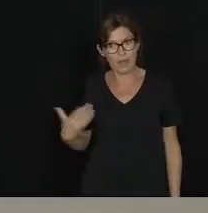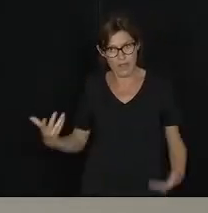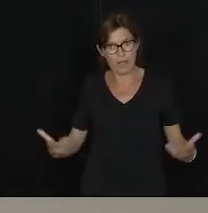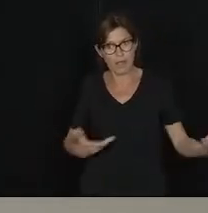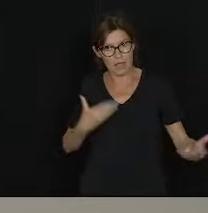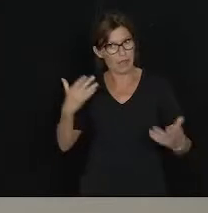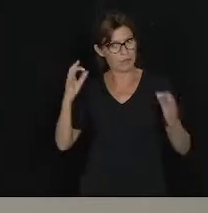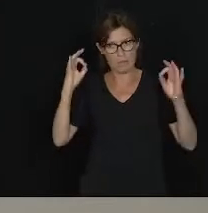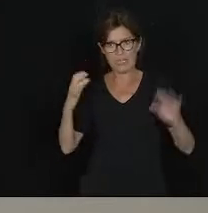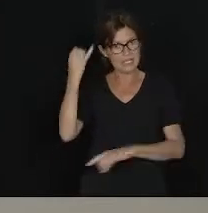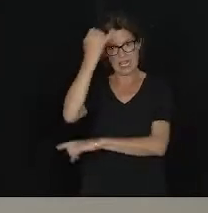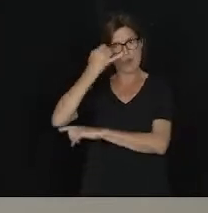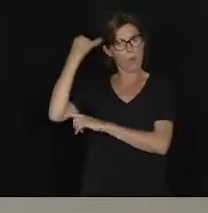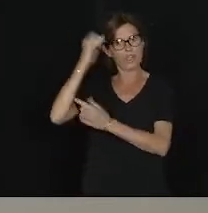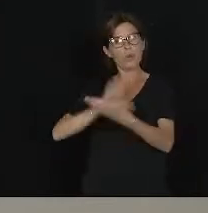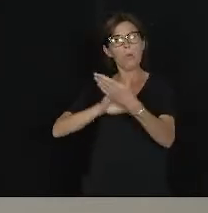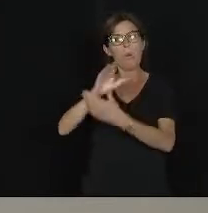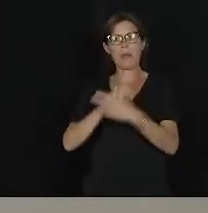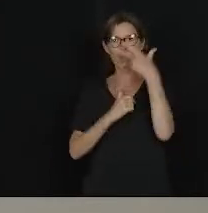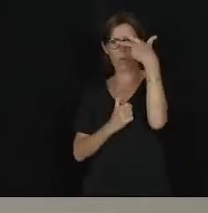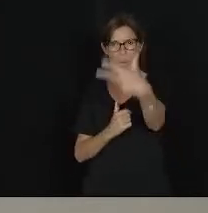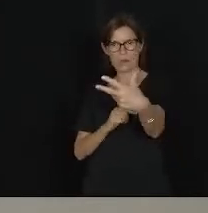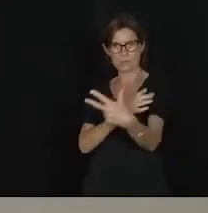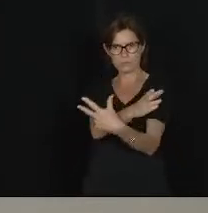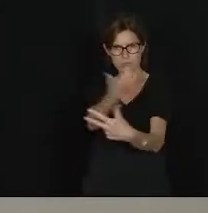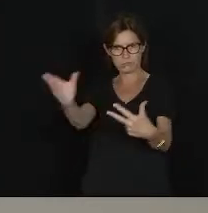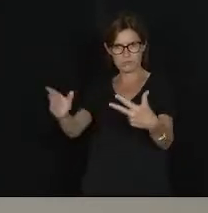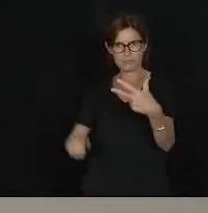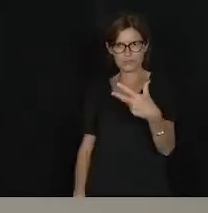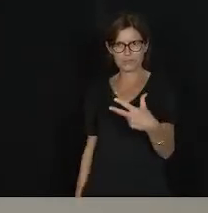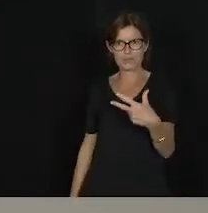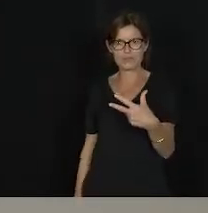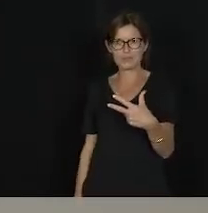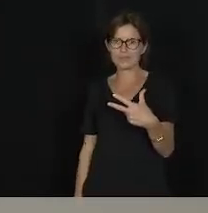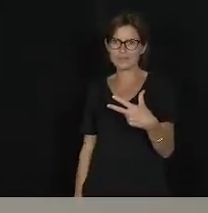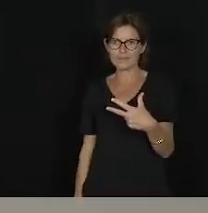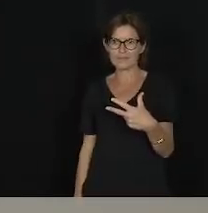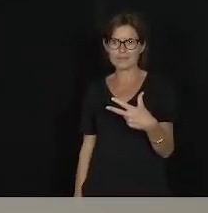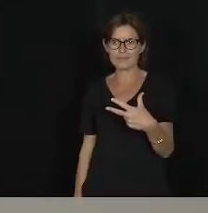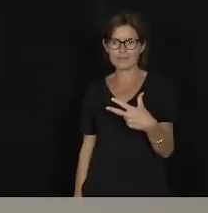un système idéologique qui promettait trois choses. D'une part,